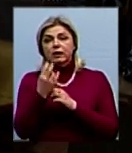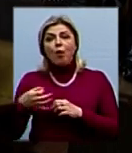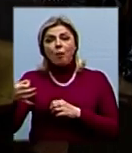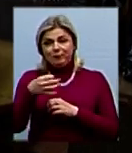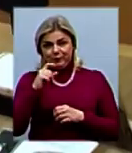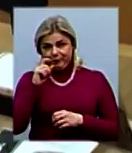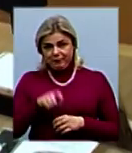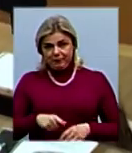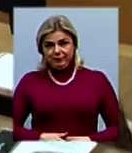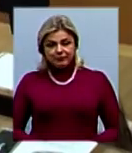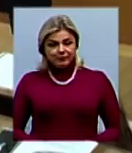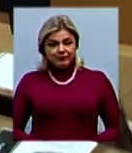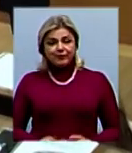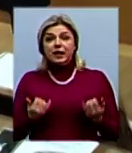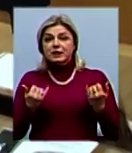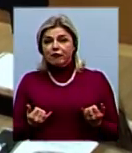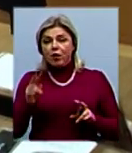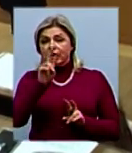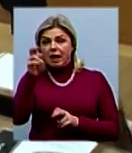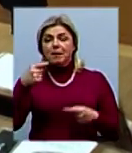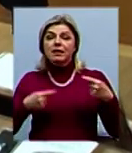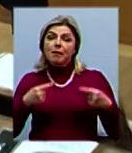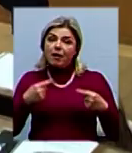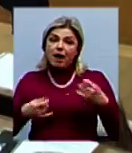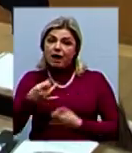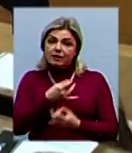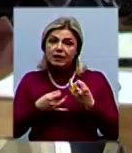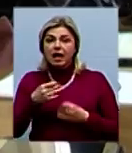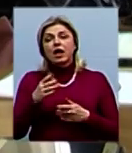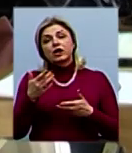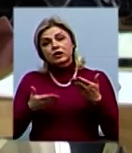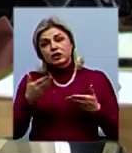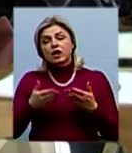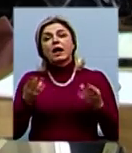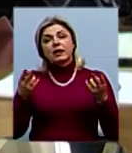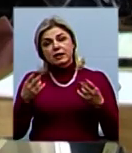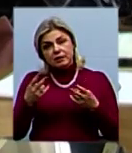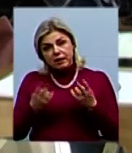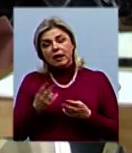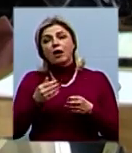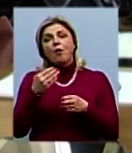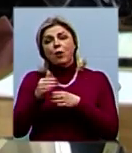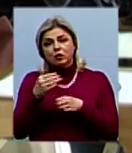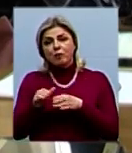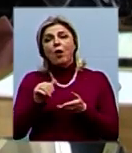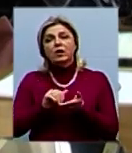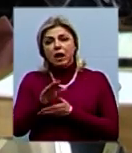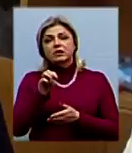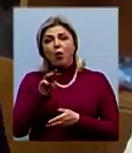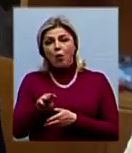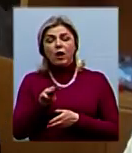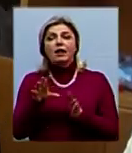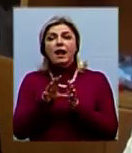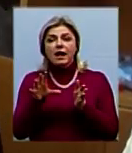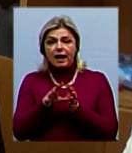України. Сьогодні тема дебатів, чи варто поступово відмовитись від виробництва електроенергії на атомних станціях.